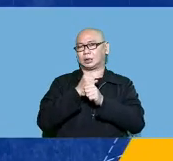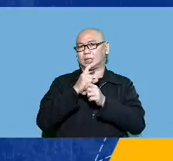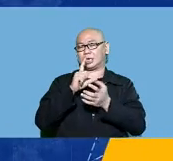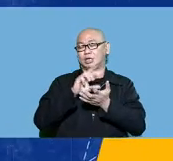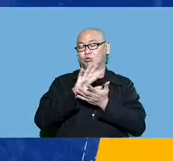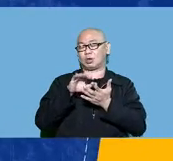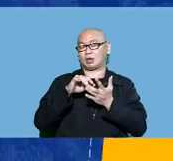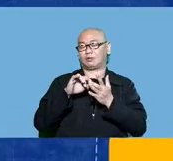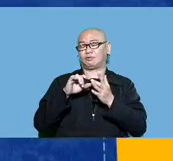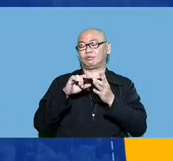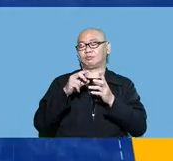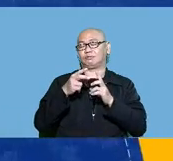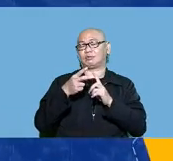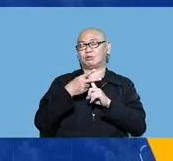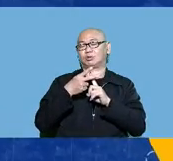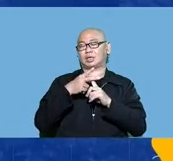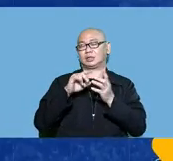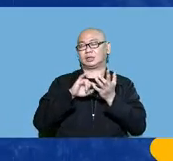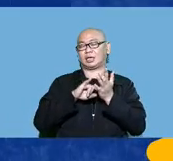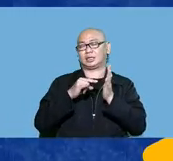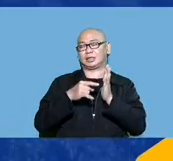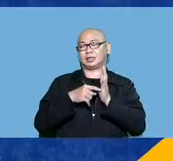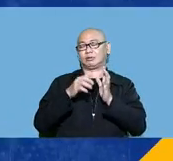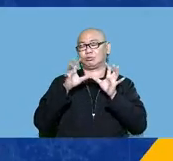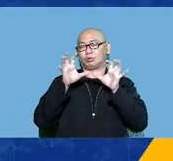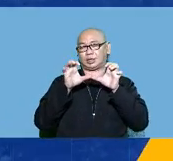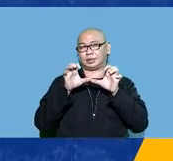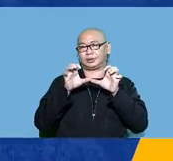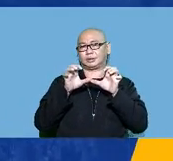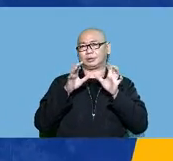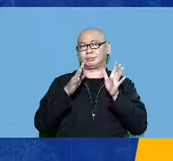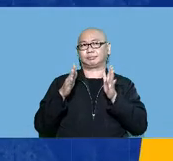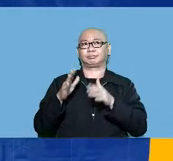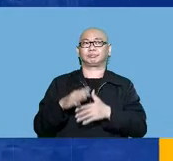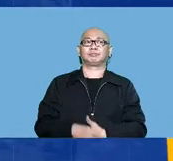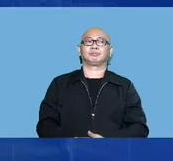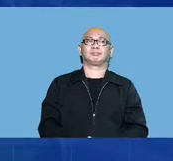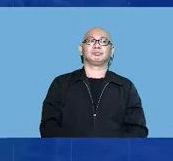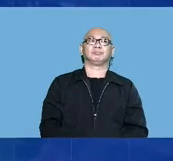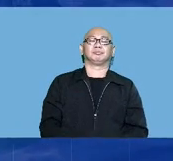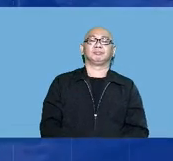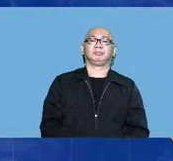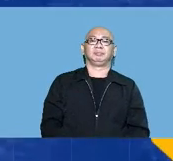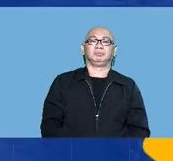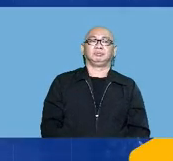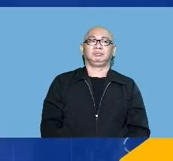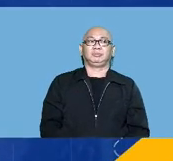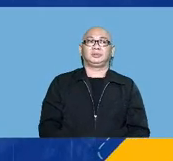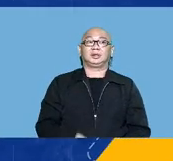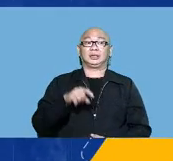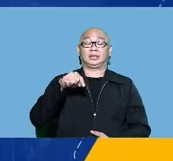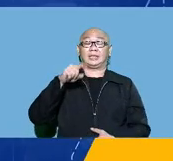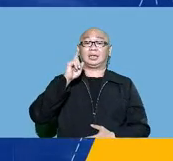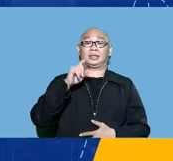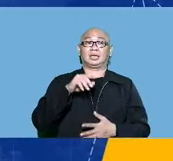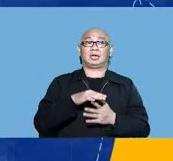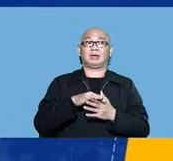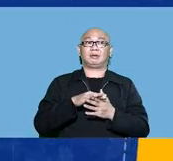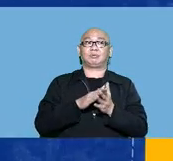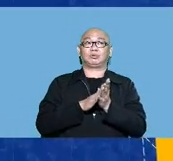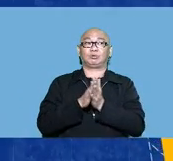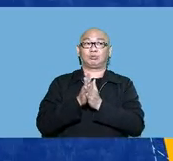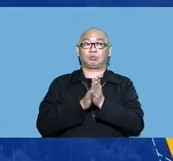Fakultas Teknik Universitas Negeri Semarang. Nah, selanjutnya Mas, ada ya. Ini adalah promotor